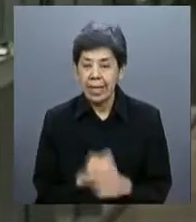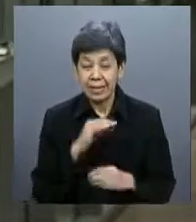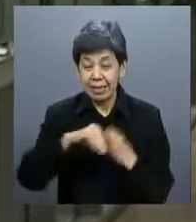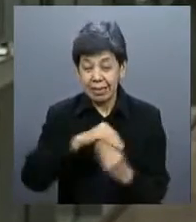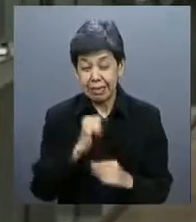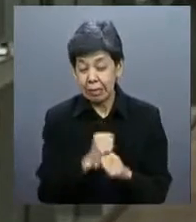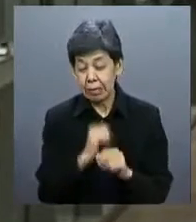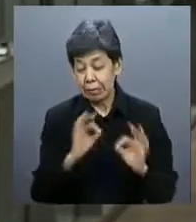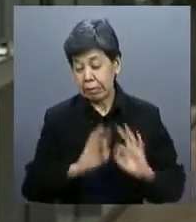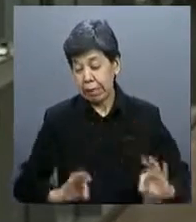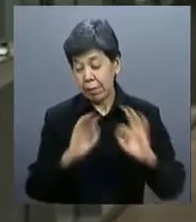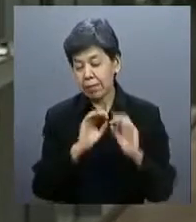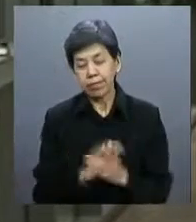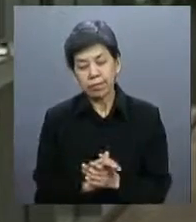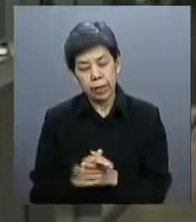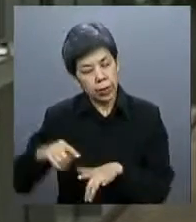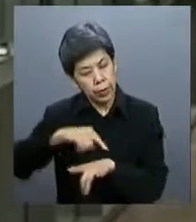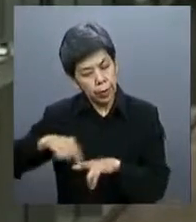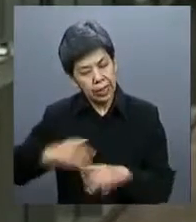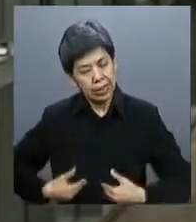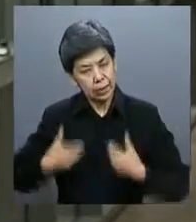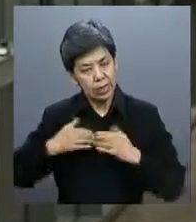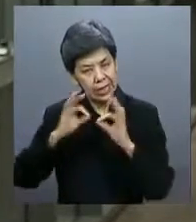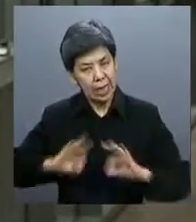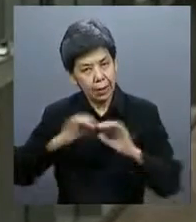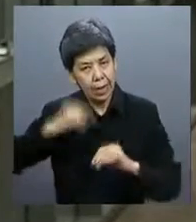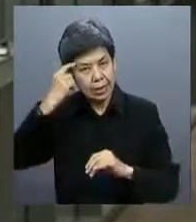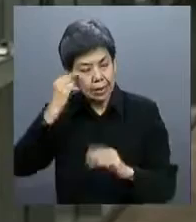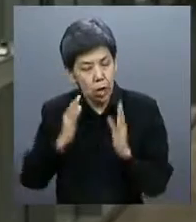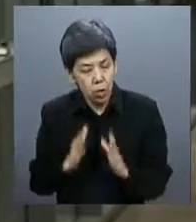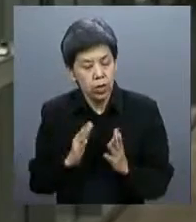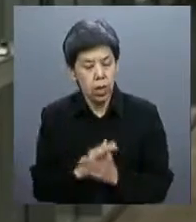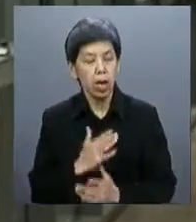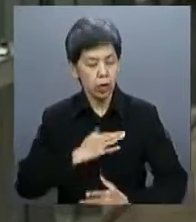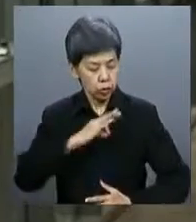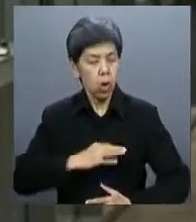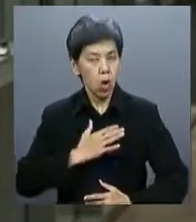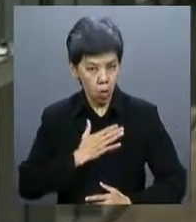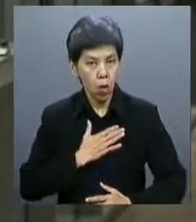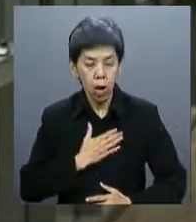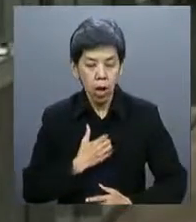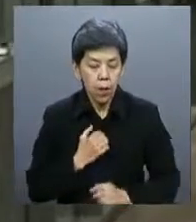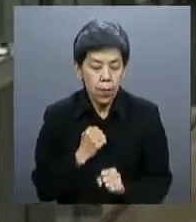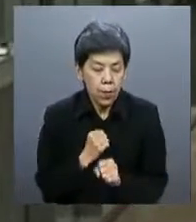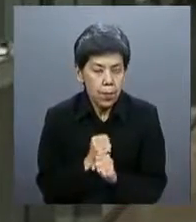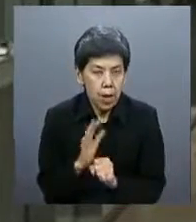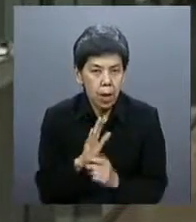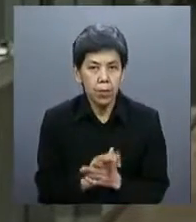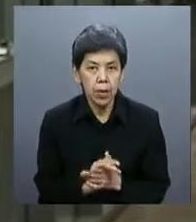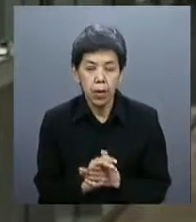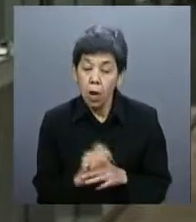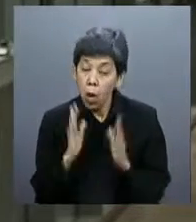นือความปลอดภัยความปลอดภัยต้องมาก่อนอันนี้ด้วยจิตสำนึกสามัญสำนึกเราทำไม่ได้ผู้โดย